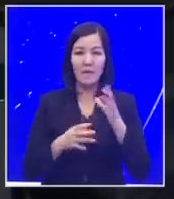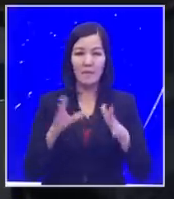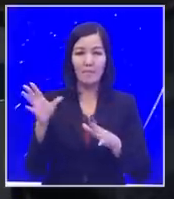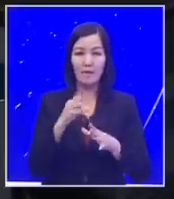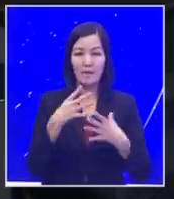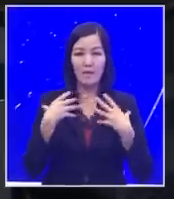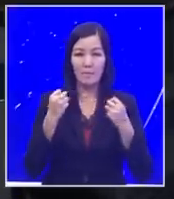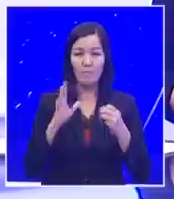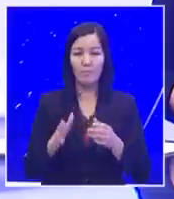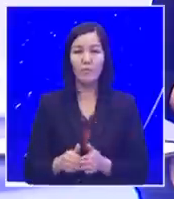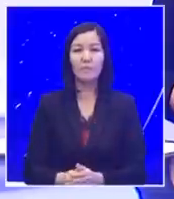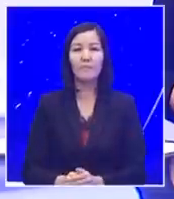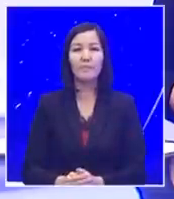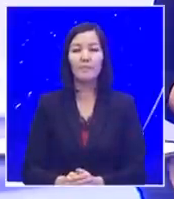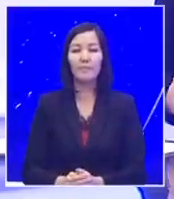болсын.